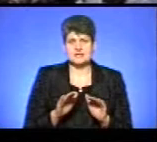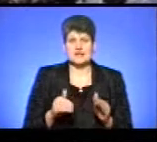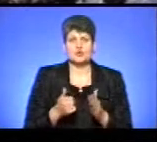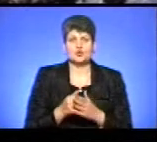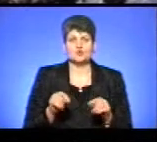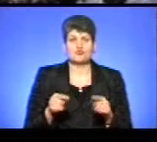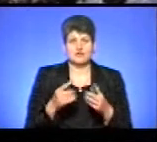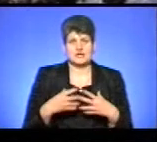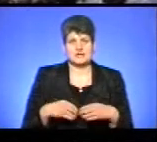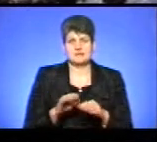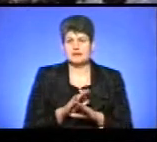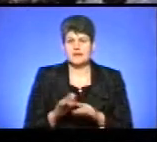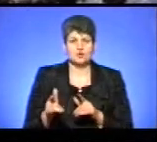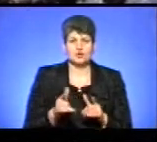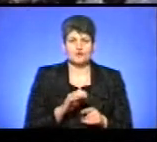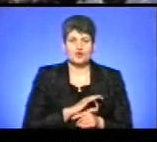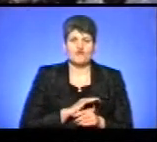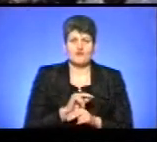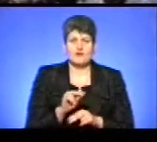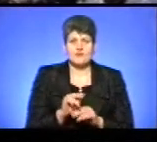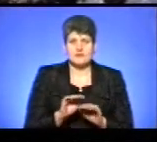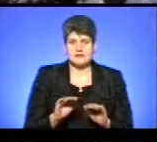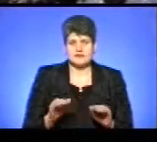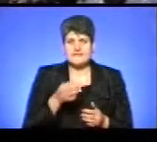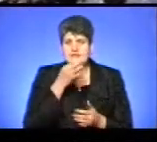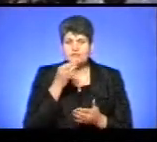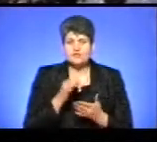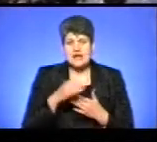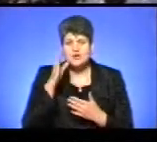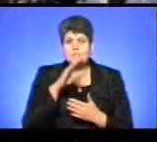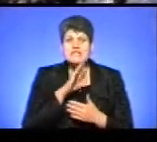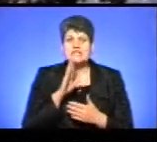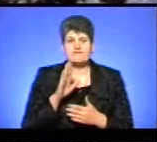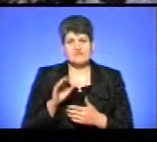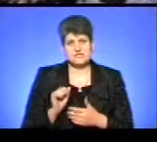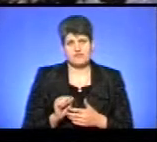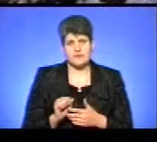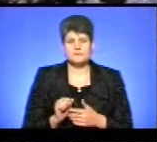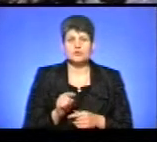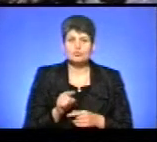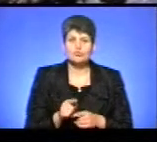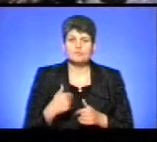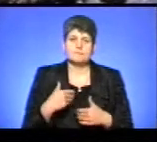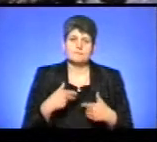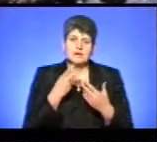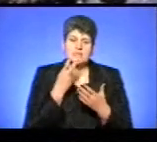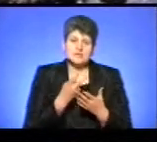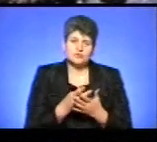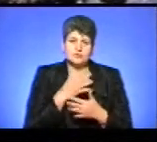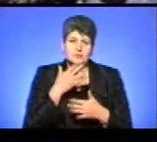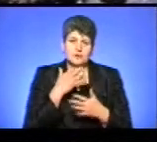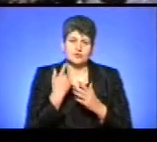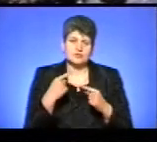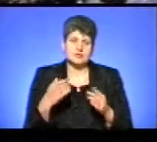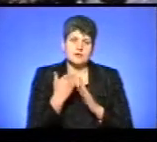сім'ї, неготовності до виховання дітей і відповідального батьківства. Тому ми презентуємо цілий ряд освітніх